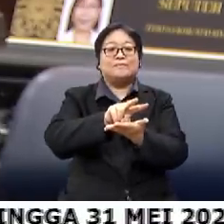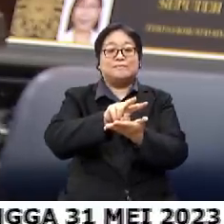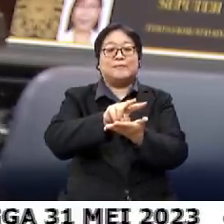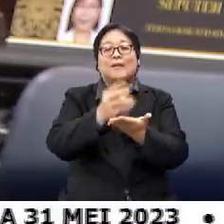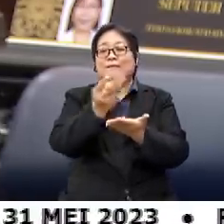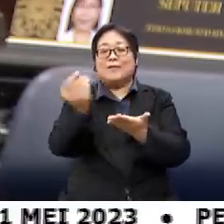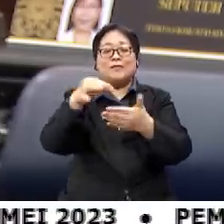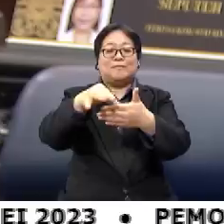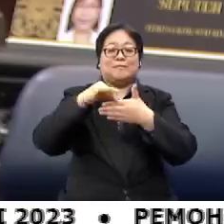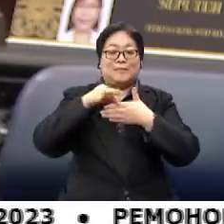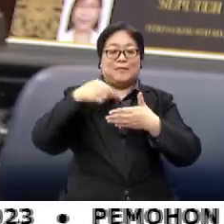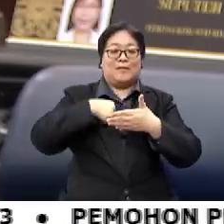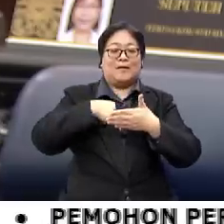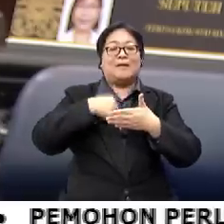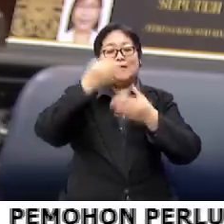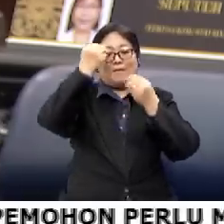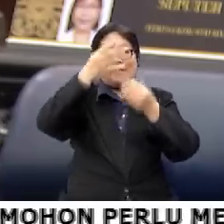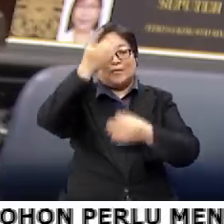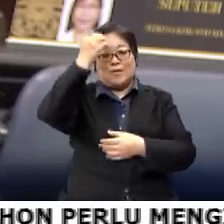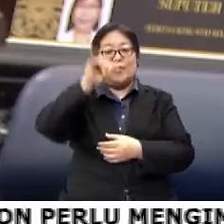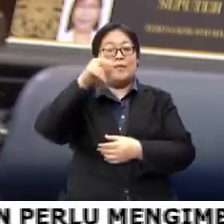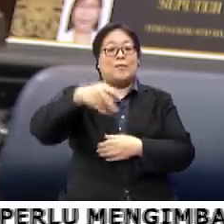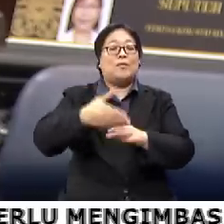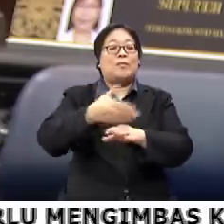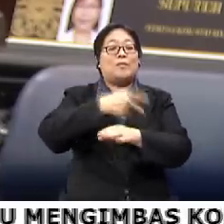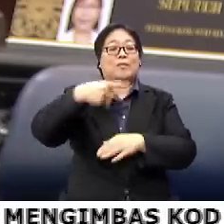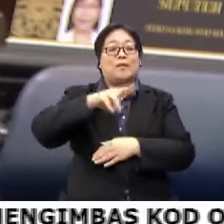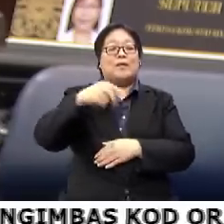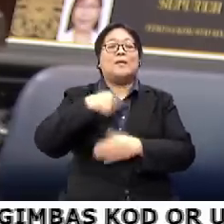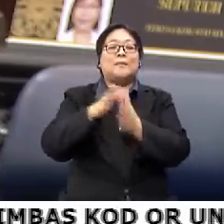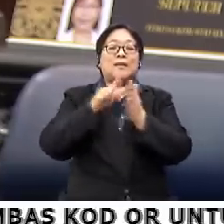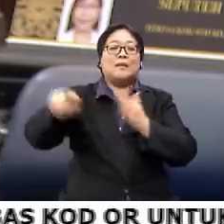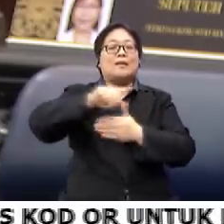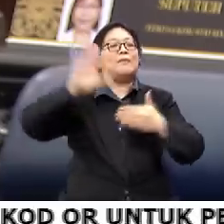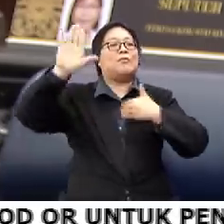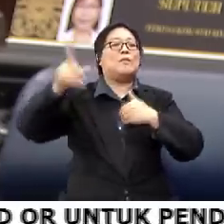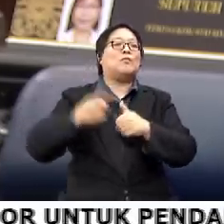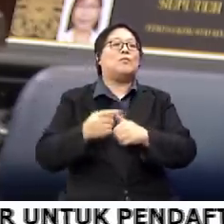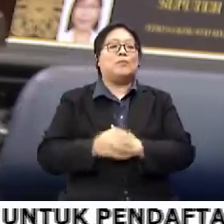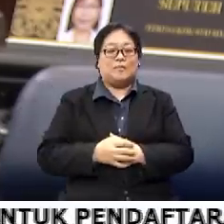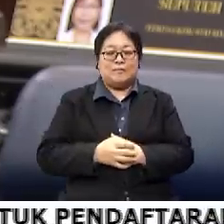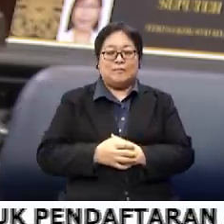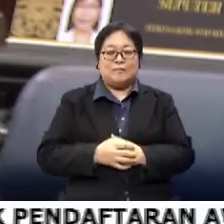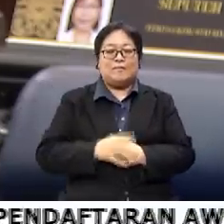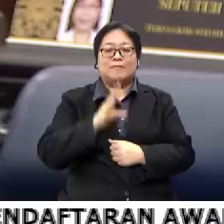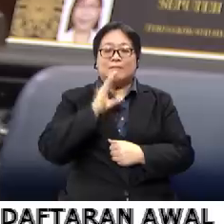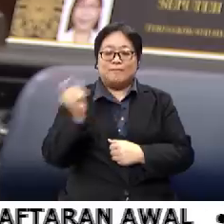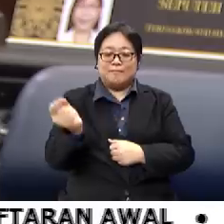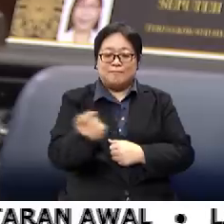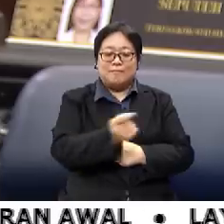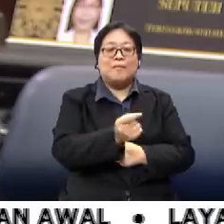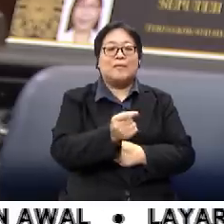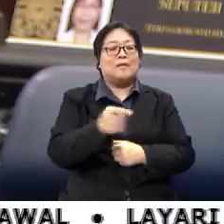beberapa orang, sebenarnya untuk makluman Datuk Yang Dipertua, sebelum pilihan raya saya minta mereka angkat sumpah. Wallahi wa billahi wa tallahi.